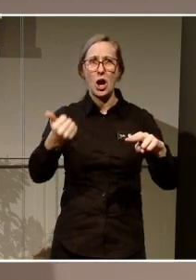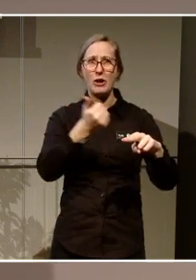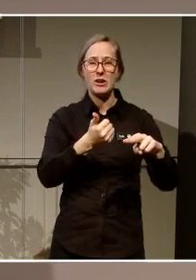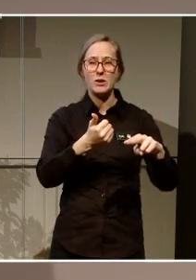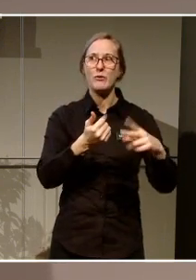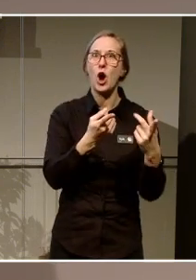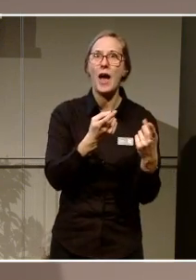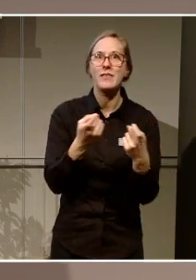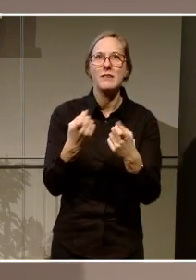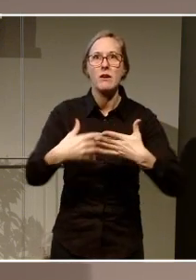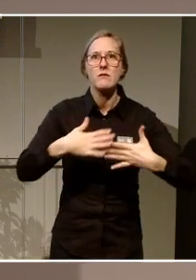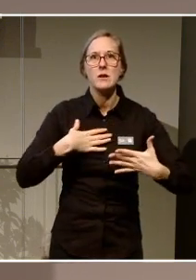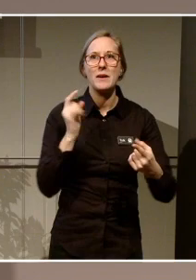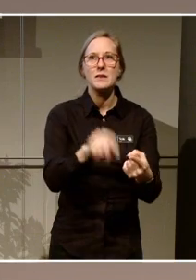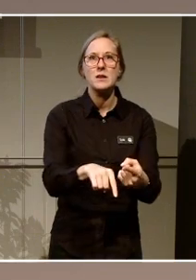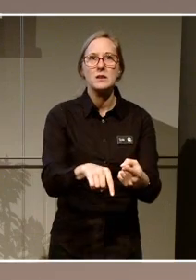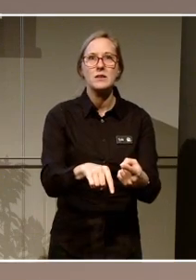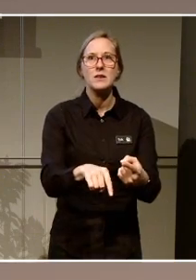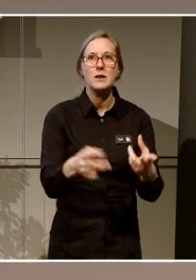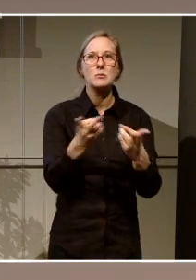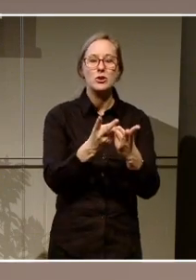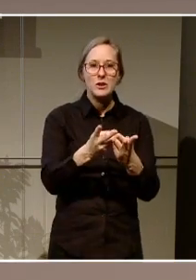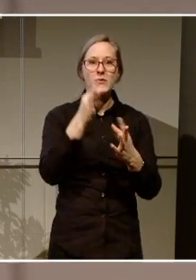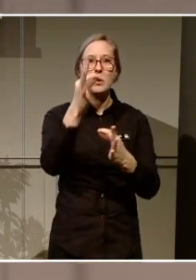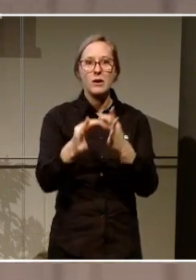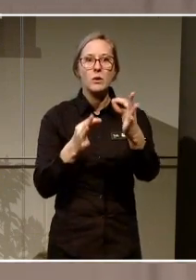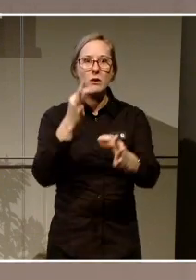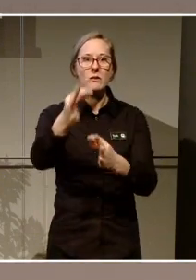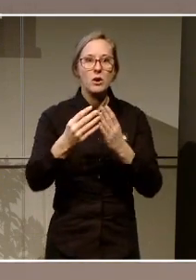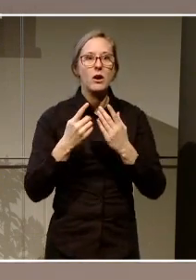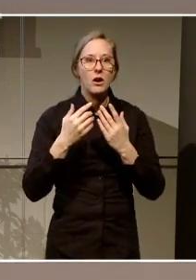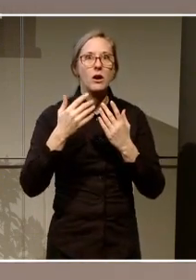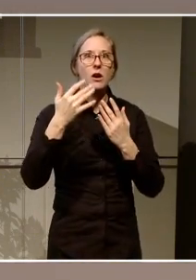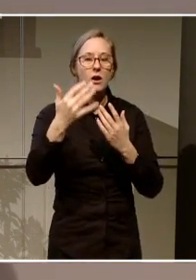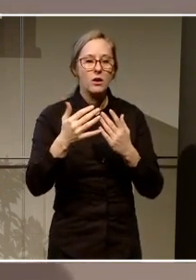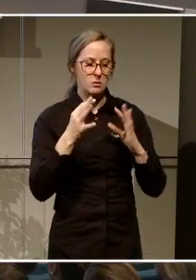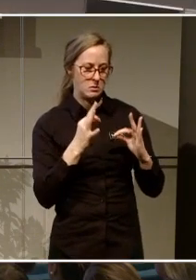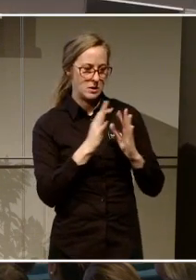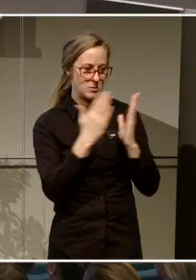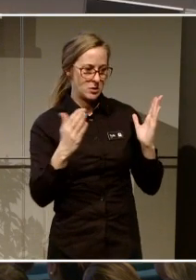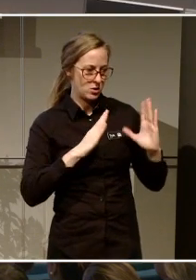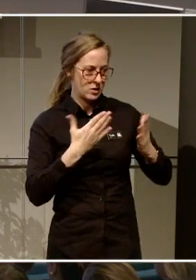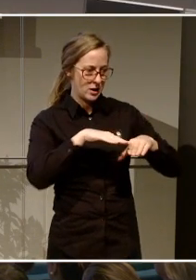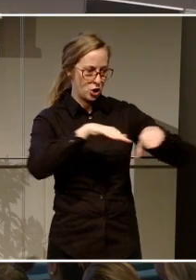till biblioteket? Och så öppnar man nästa följdfråga och funderar på hur ska ett bibliotek utan bokhyllor se ut?